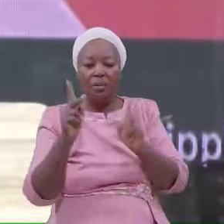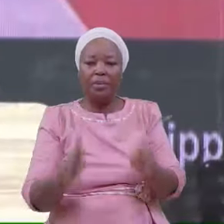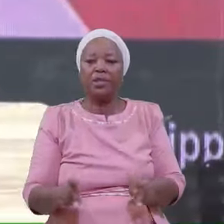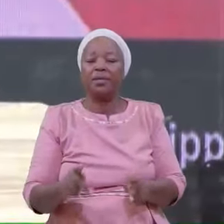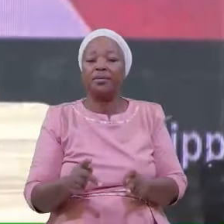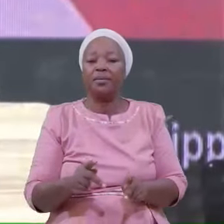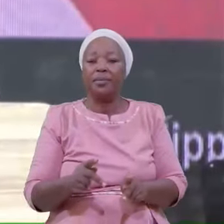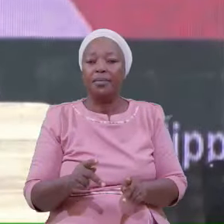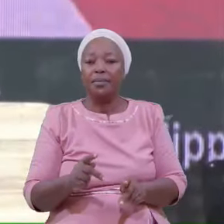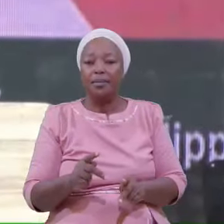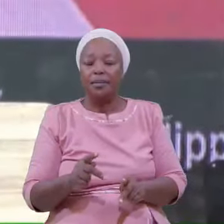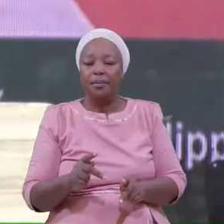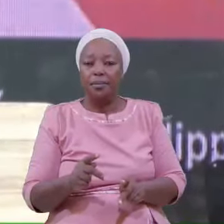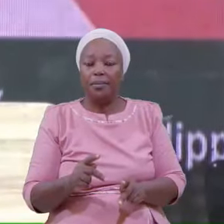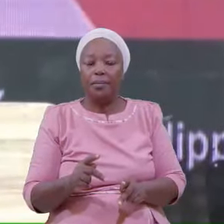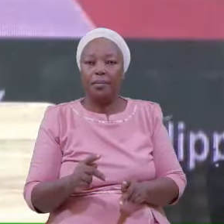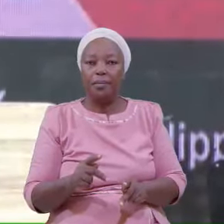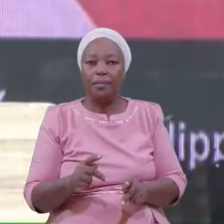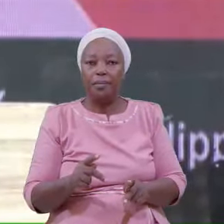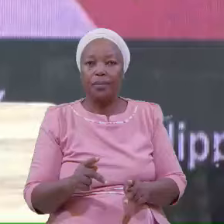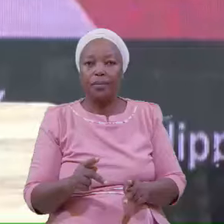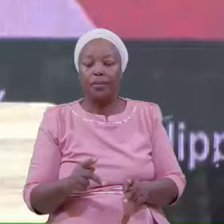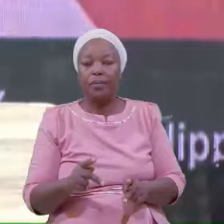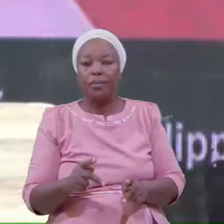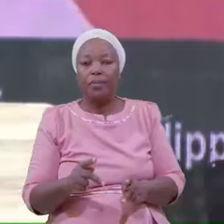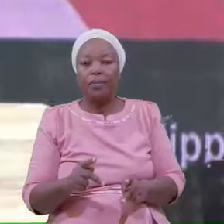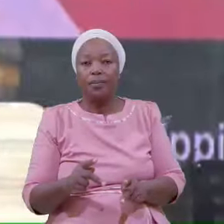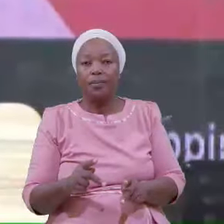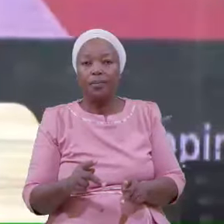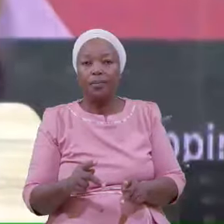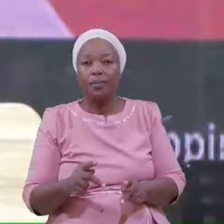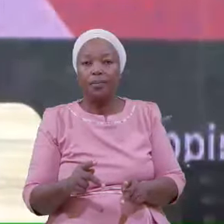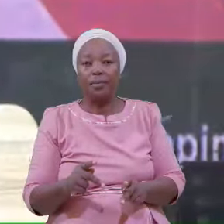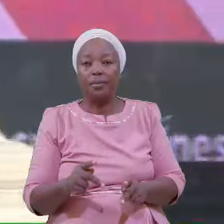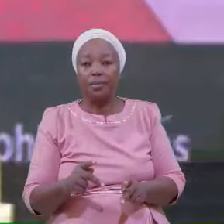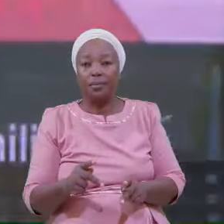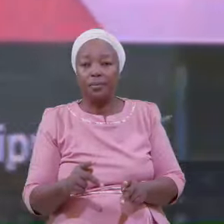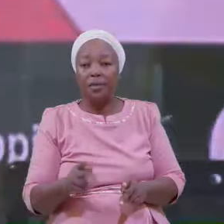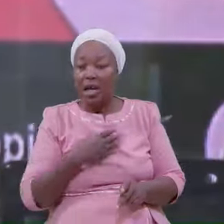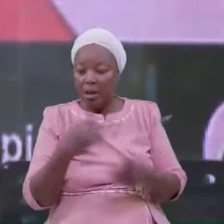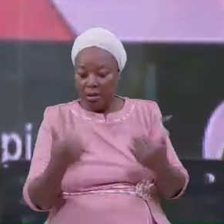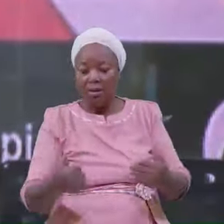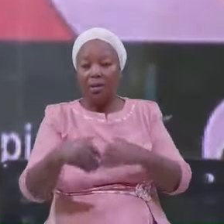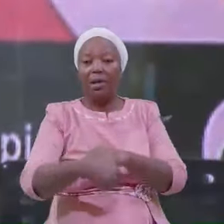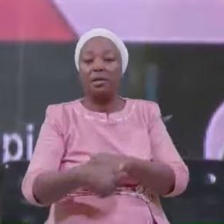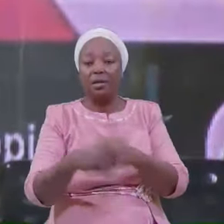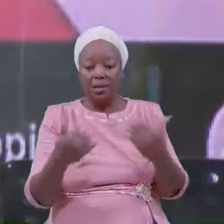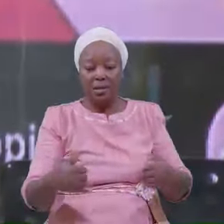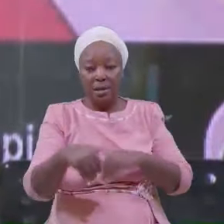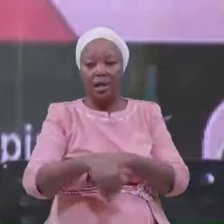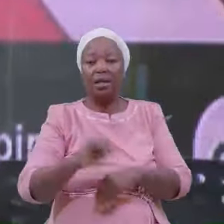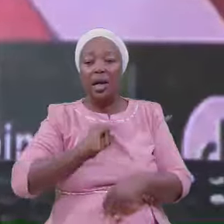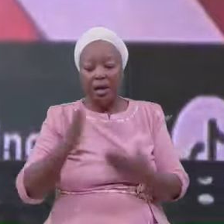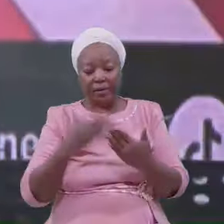na pagliligtas sapagkat sinabi niya, ako ang Diyos, tonight, ako lamang. Tonight, I invite you. Ngayong